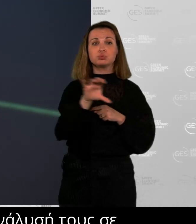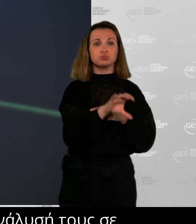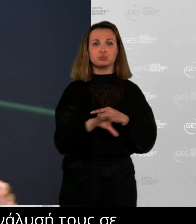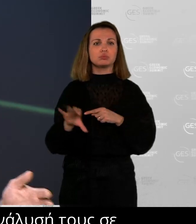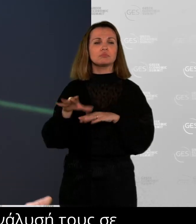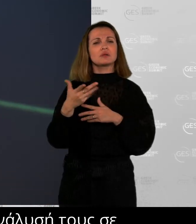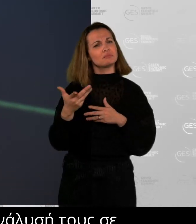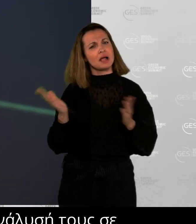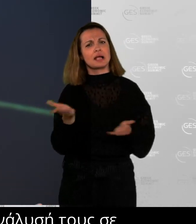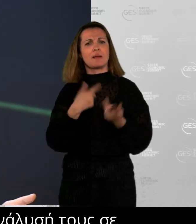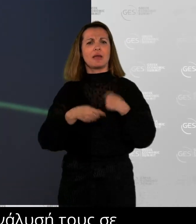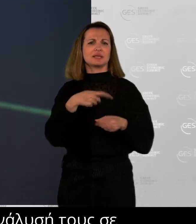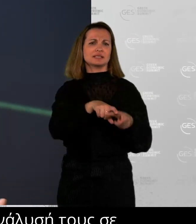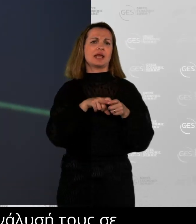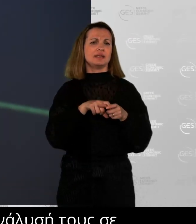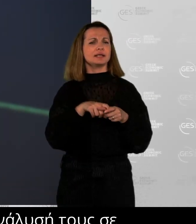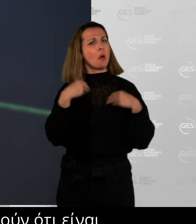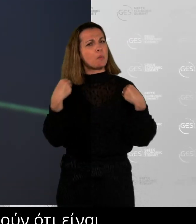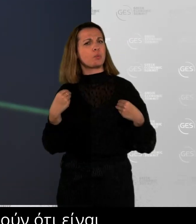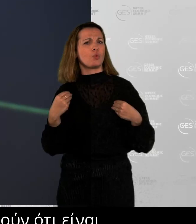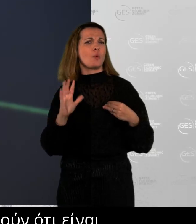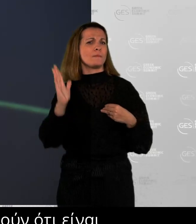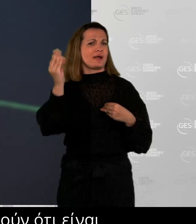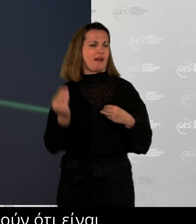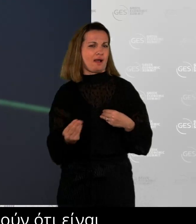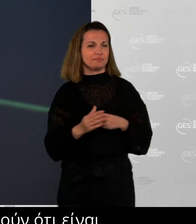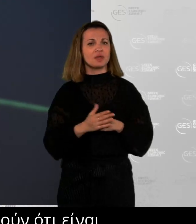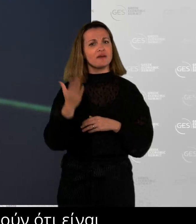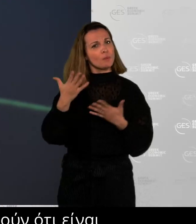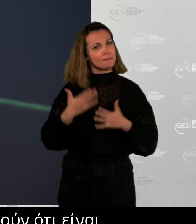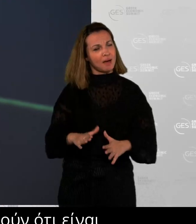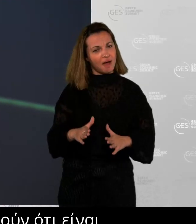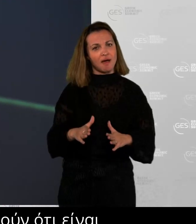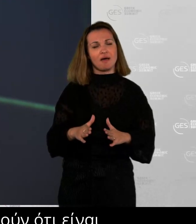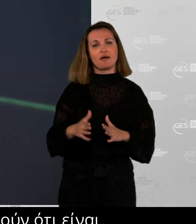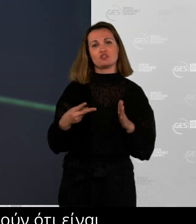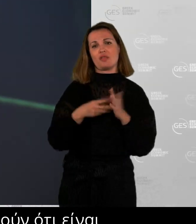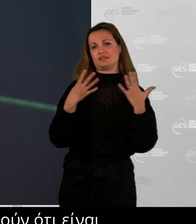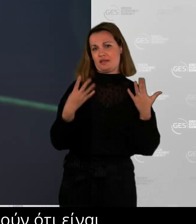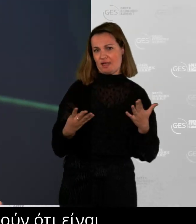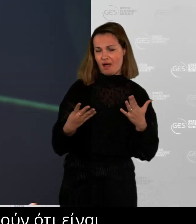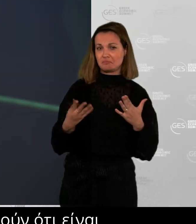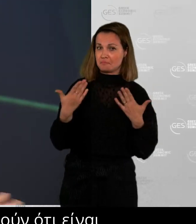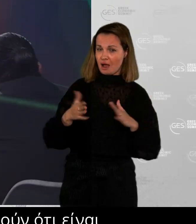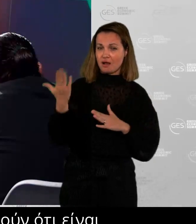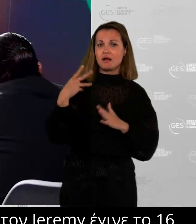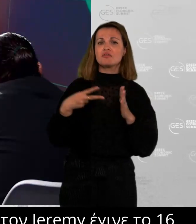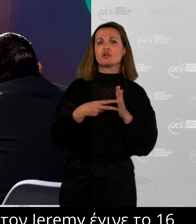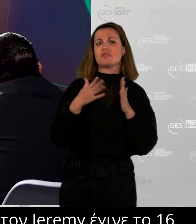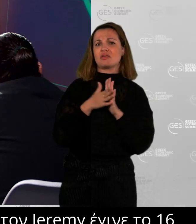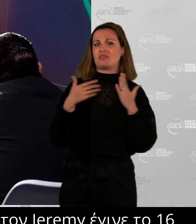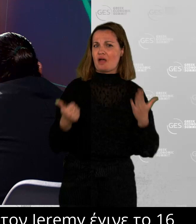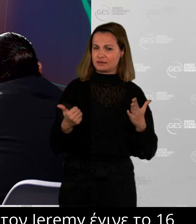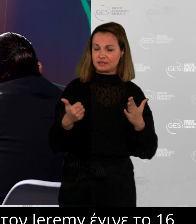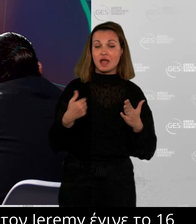Αυτό το πράγμα έγινε το 9 με τον Τζέρεμι, έγινε το 16 με το Equifund, θα συνεχίσει να γίνεται από ό,τι γνωρίζω και μέσω της Ελληνικής